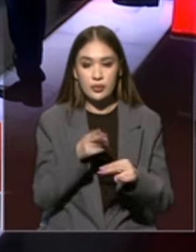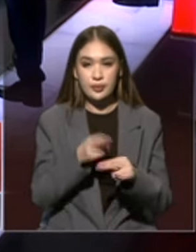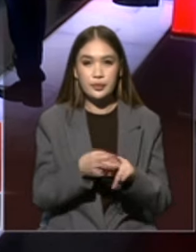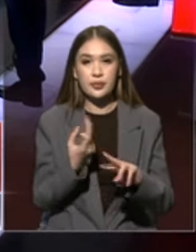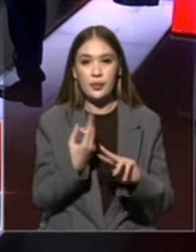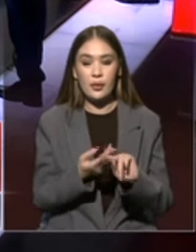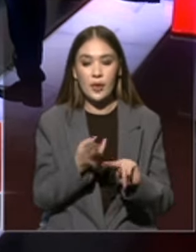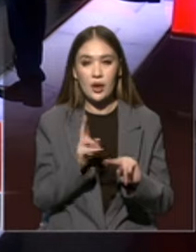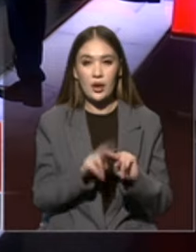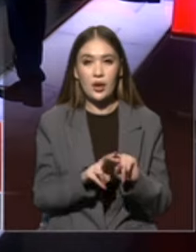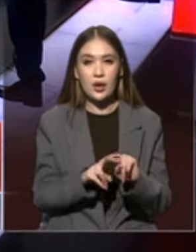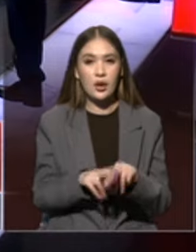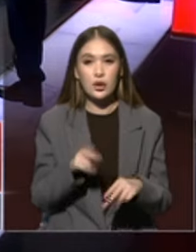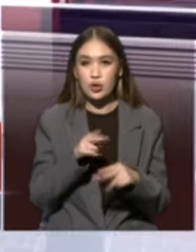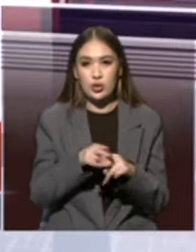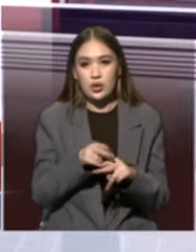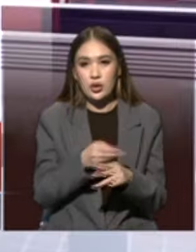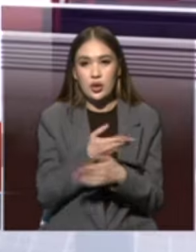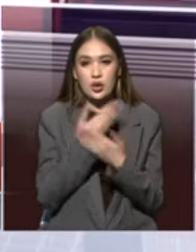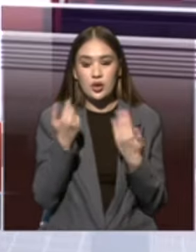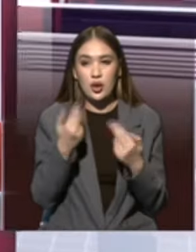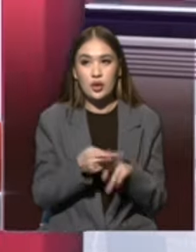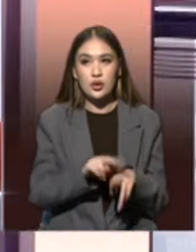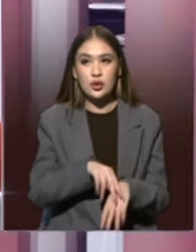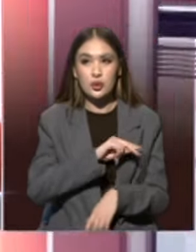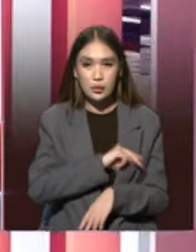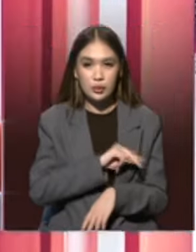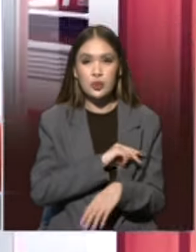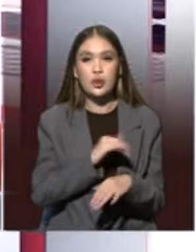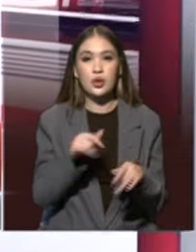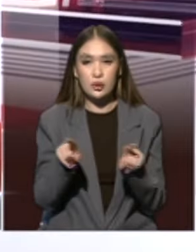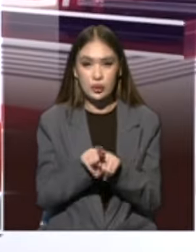азаматтар шағымданады. Ол жұмыстар параллельно жүріп жатыр.